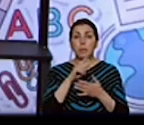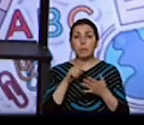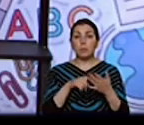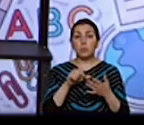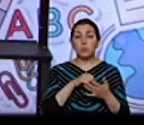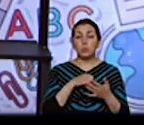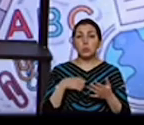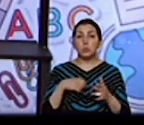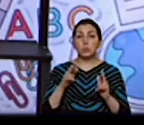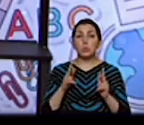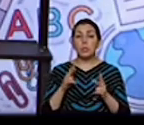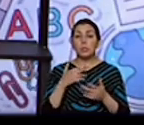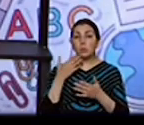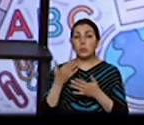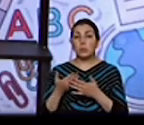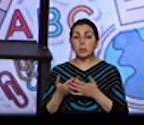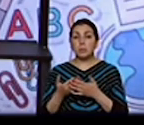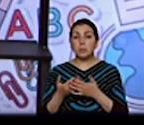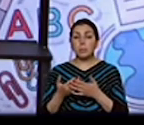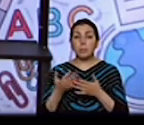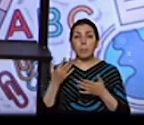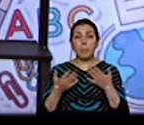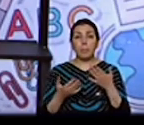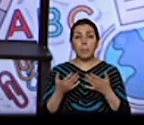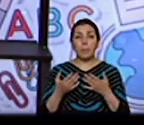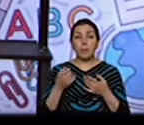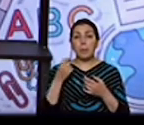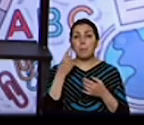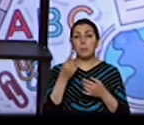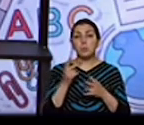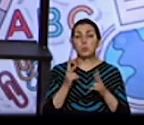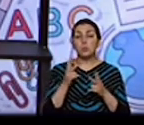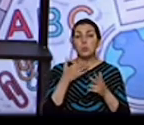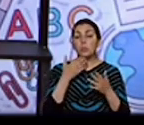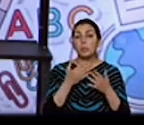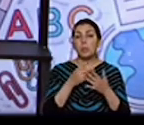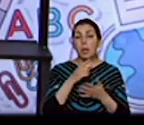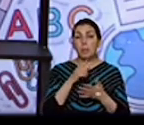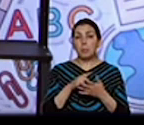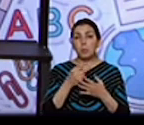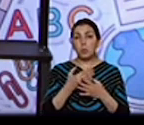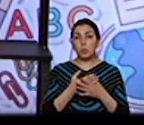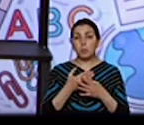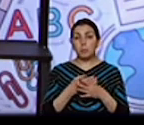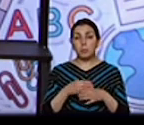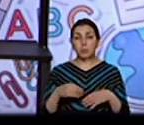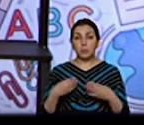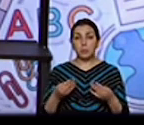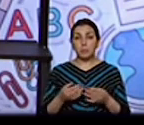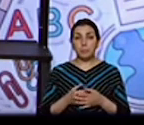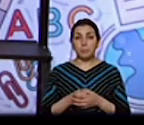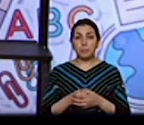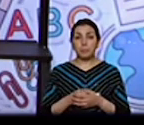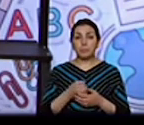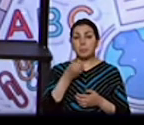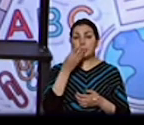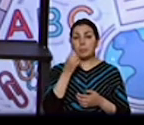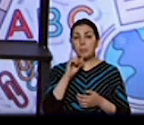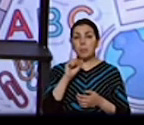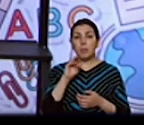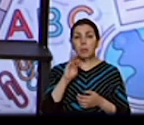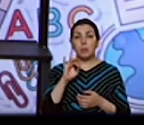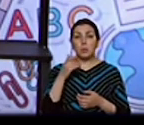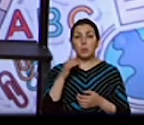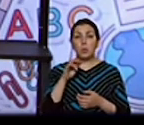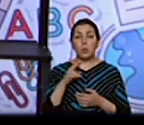ustozingizdan so'rasangiz yoki biror bir ustozdan so'rasangiz albatta yordamlashishadi. Atirgul qanday parvarish qilinadi?